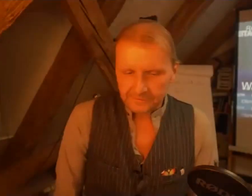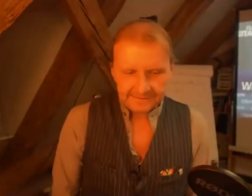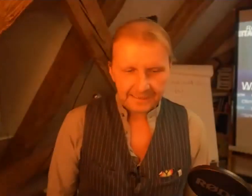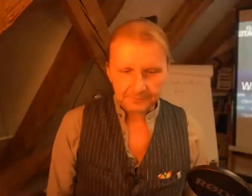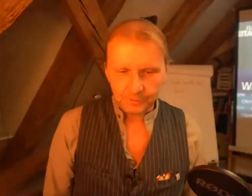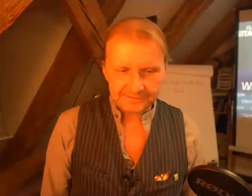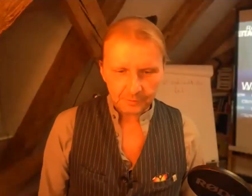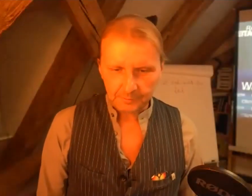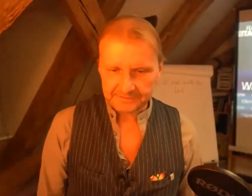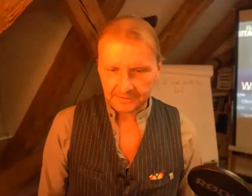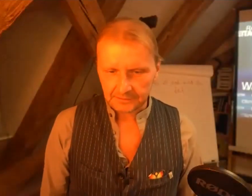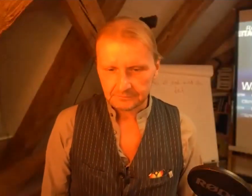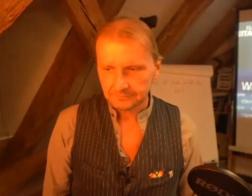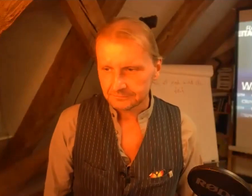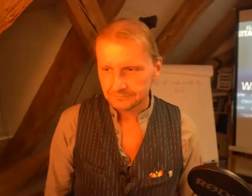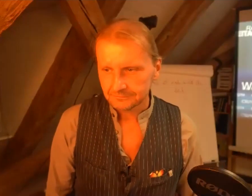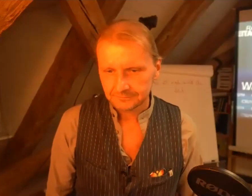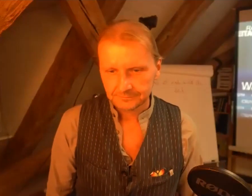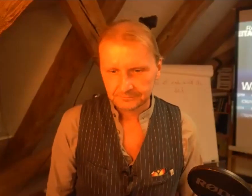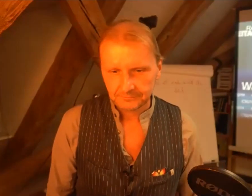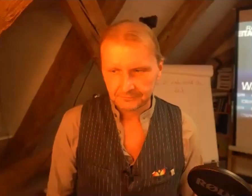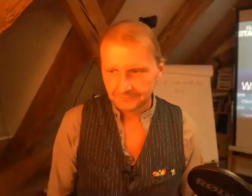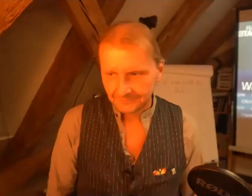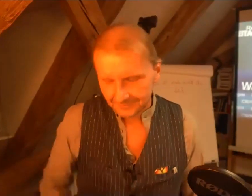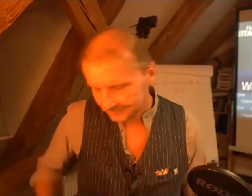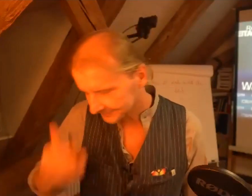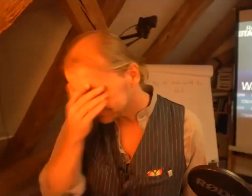Gut, gucken wir uns den Herrn kurz noch mal ein bisschen an.